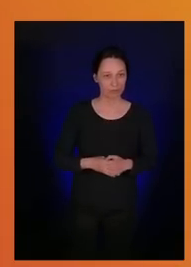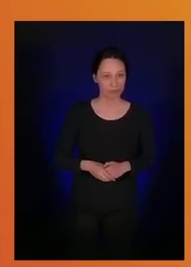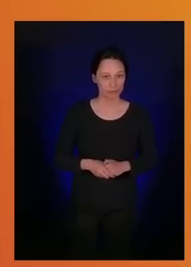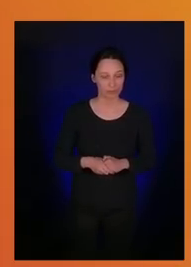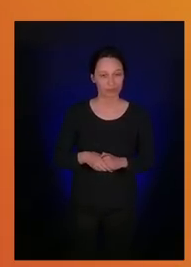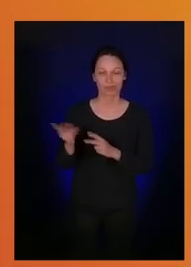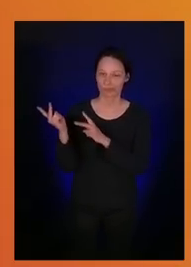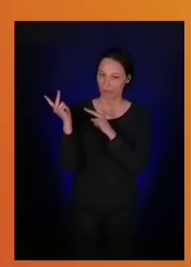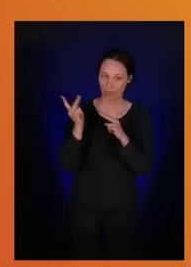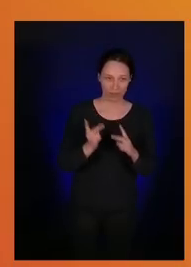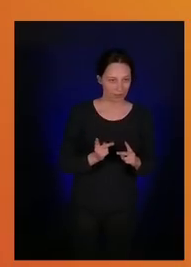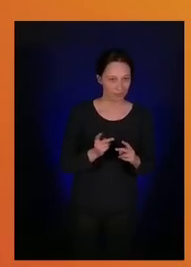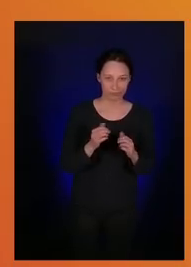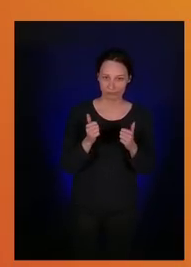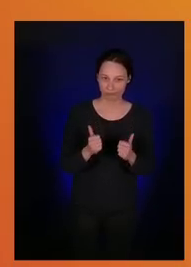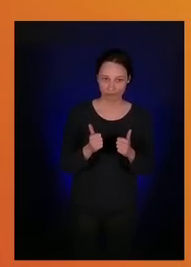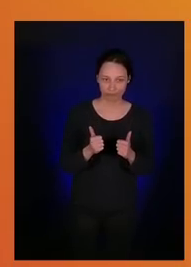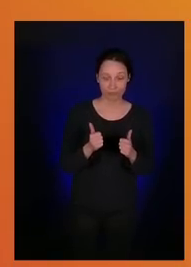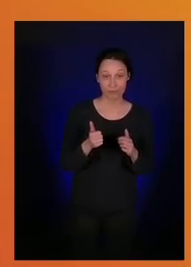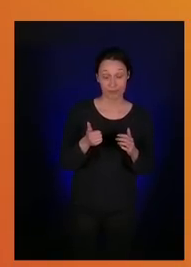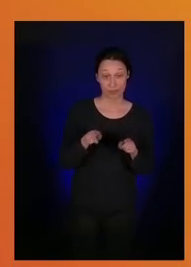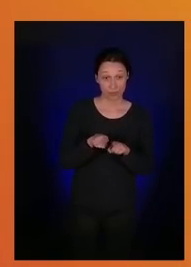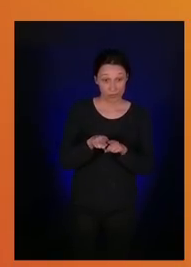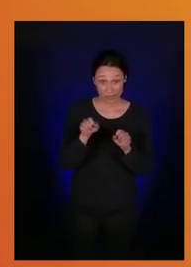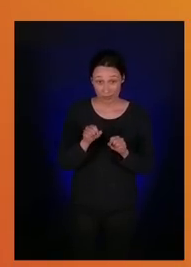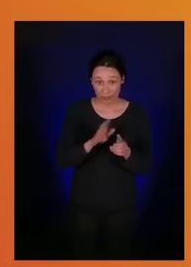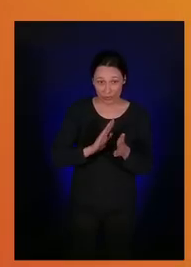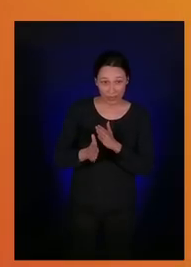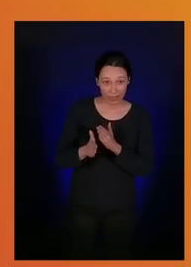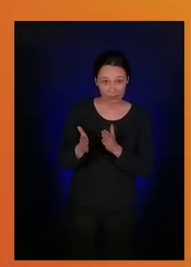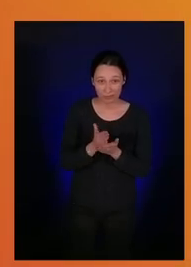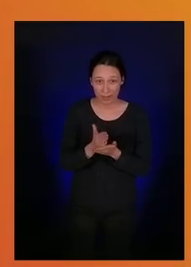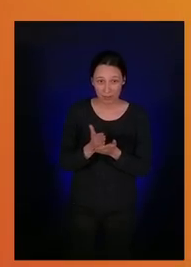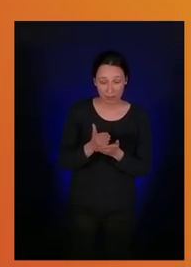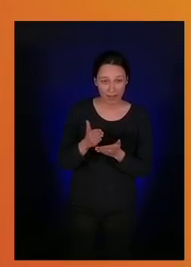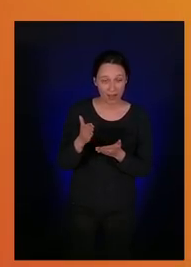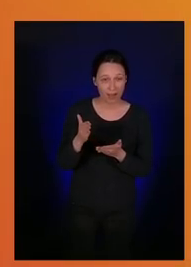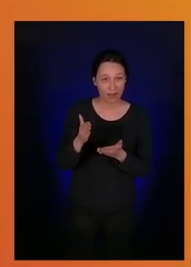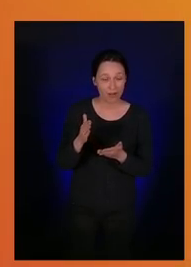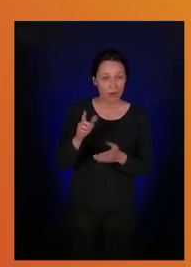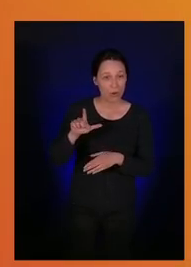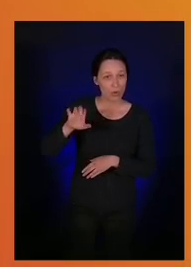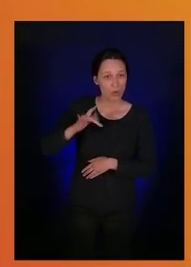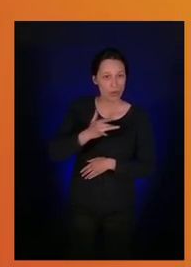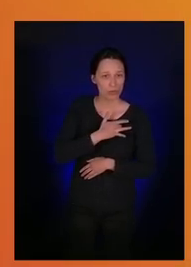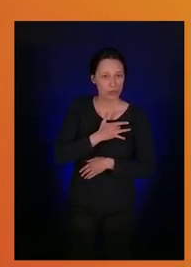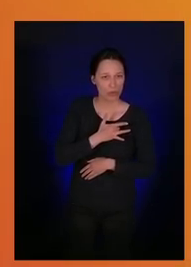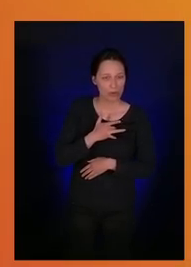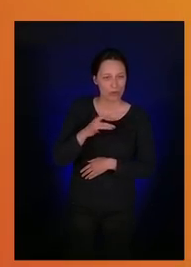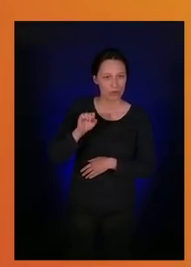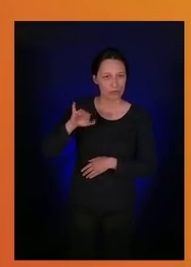Elle arrive, très bien. Elle se prépare, comme ça on va gagner un petit peu de temps. Le cœur, Simon, au micro numéro 2.